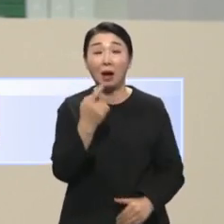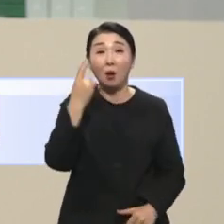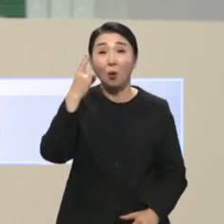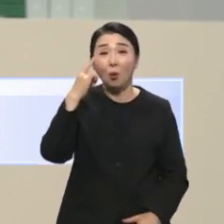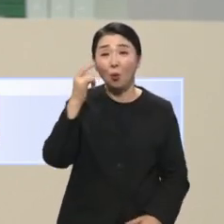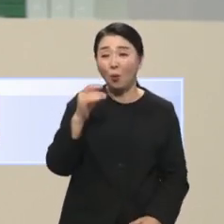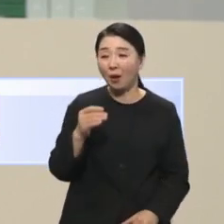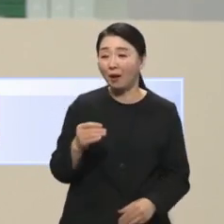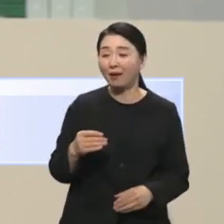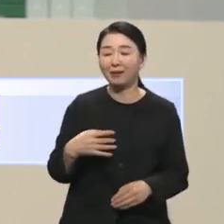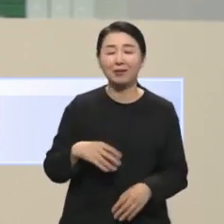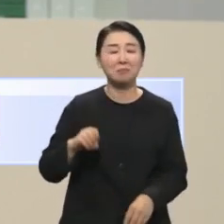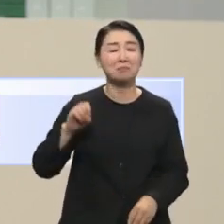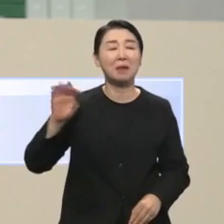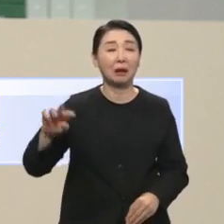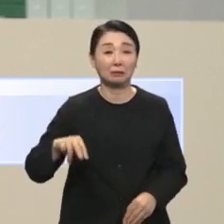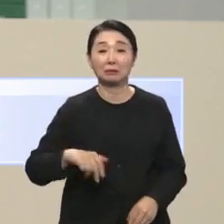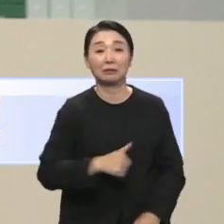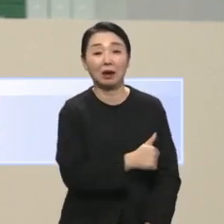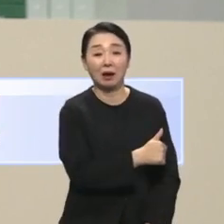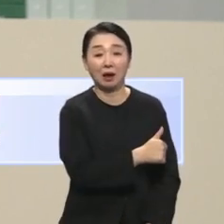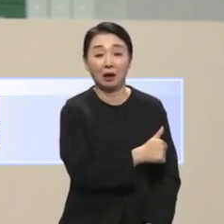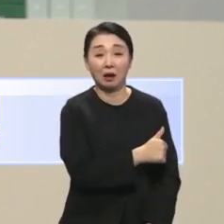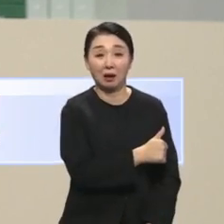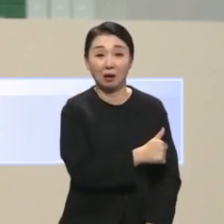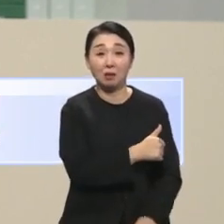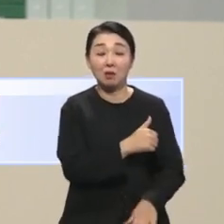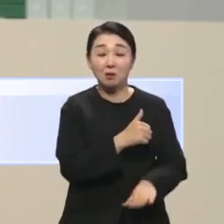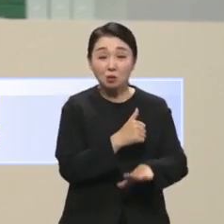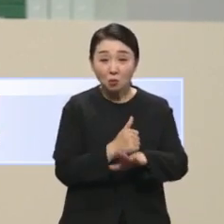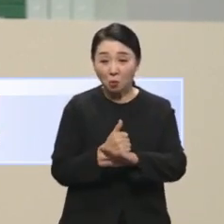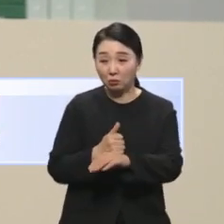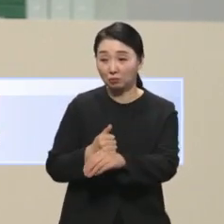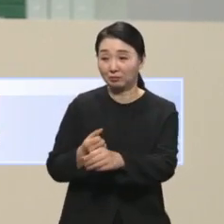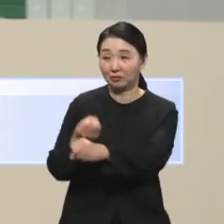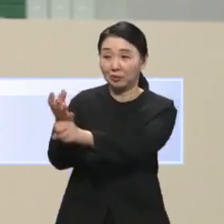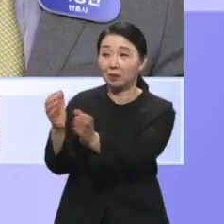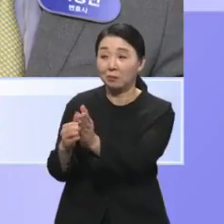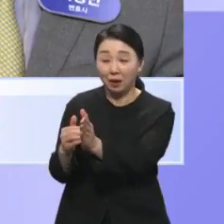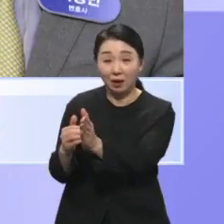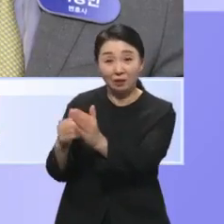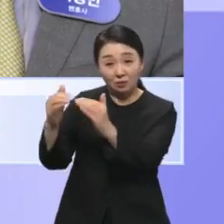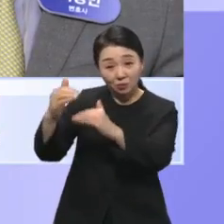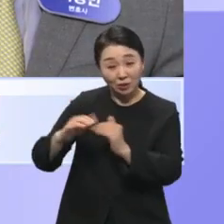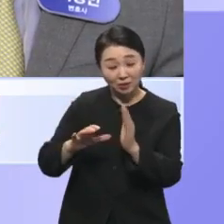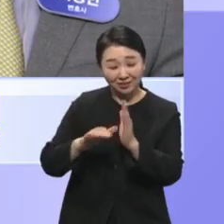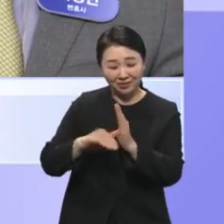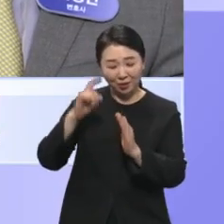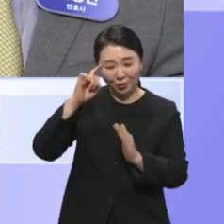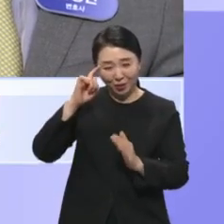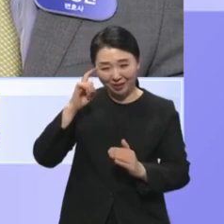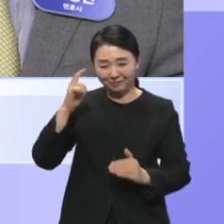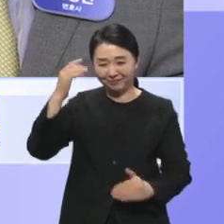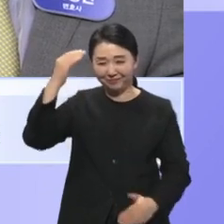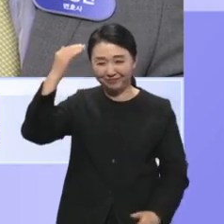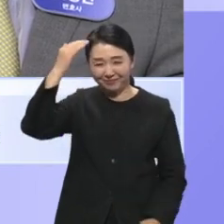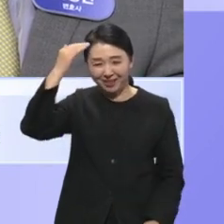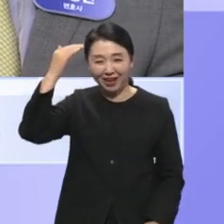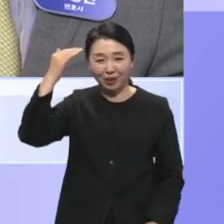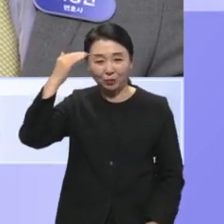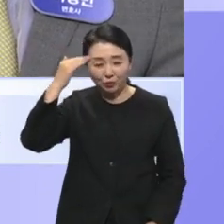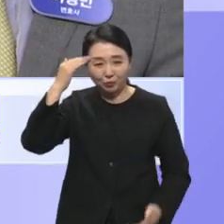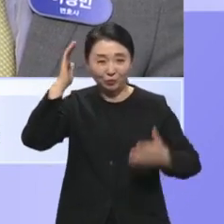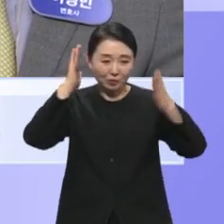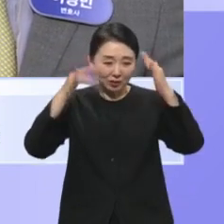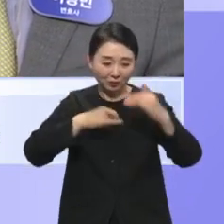수법으로 실제 구매 제한에는 전달이 됐고 그 과정에서는 이렇게 새 장소를 거치는 문성 작업이 있었다 이렇게